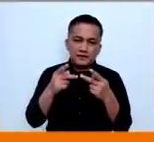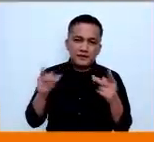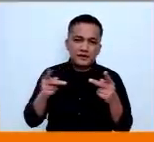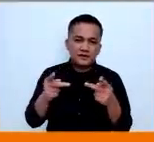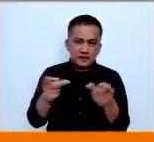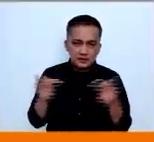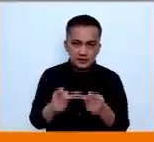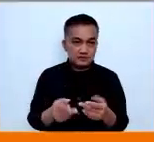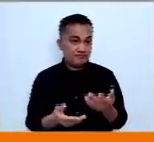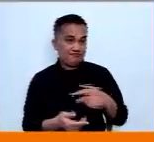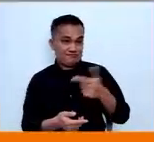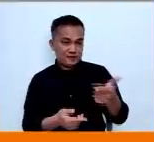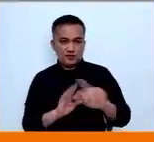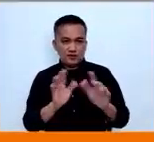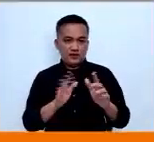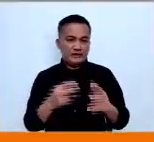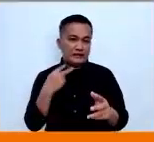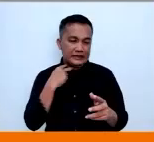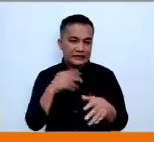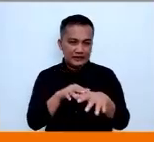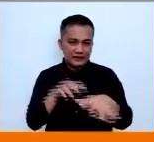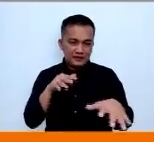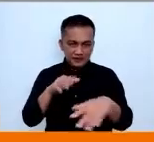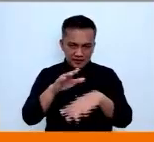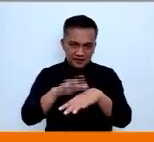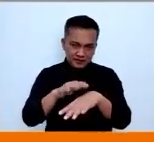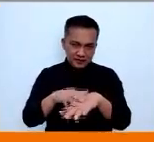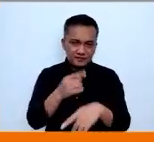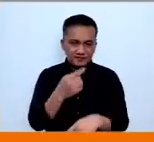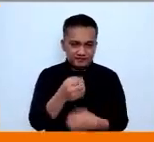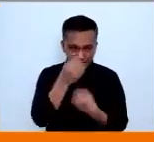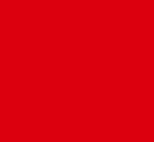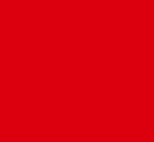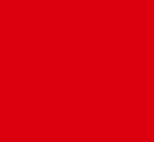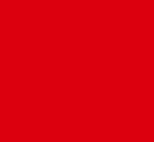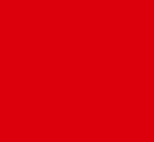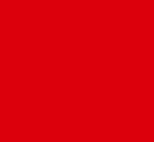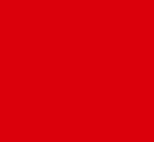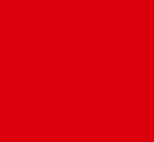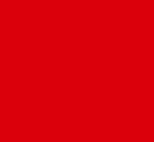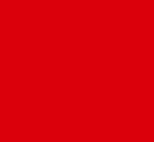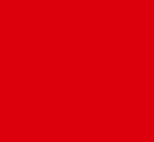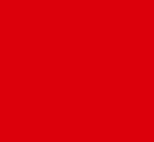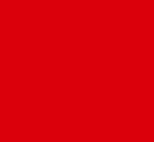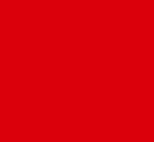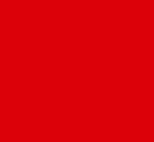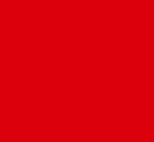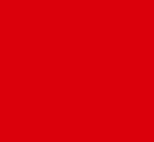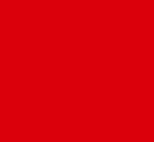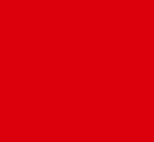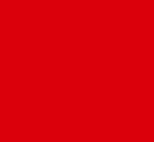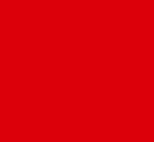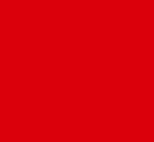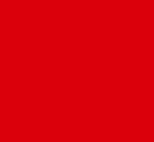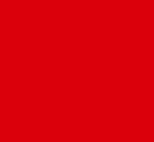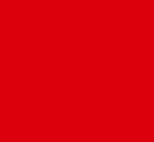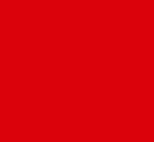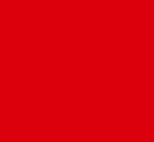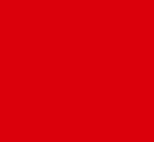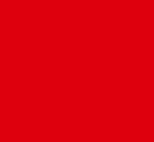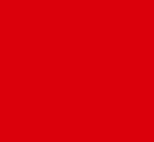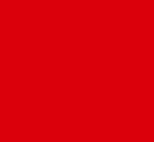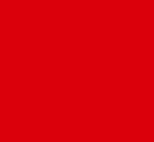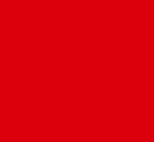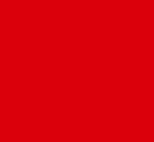maiipit sa traffic, paalala ko lang, upit dyan. Maraming salamat, Marty Bautista. Mga kapatid, Jess De Los Santos po. Iba na ang